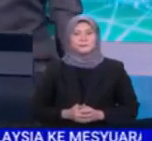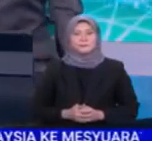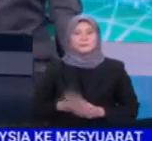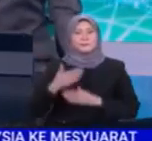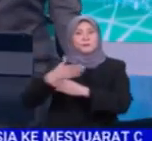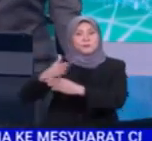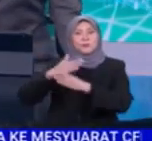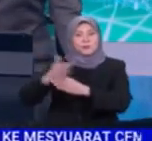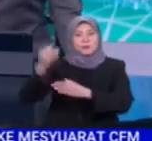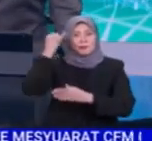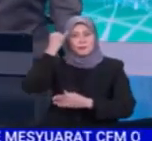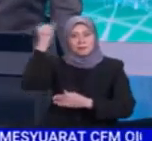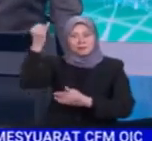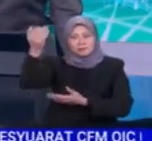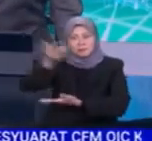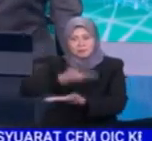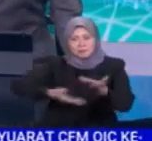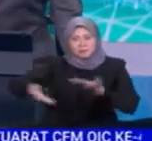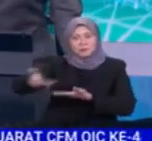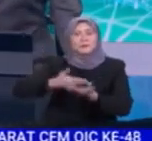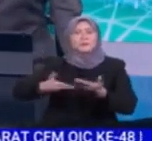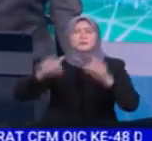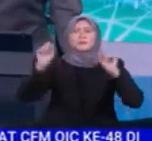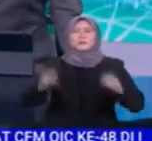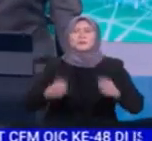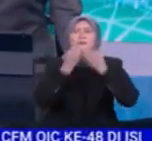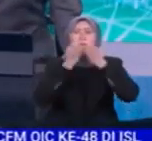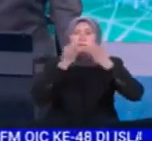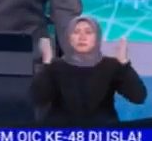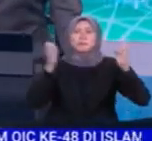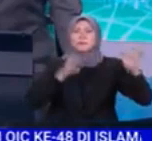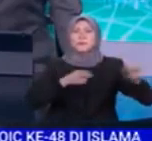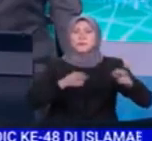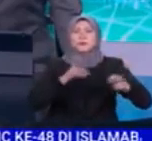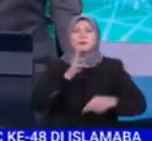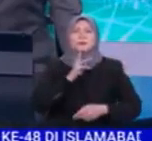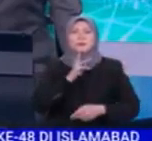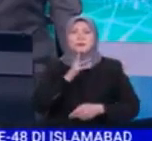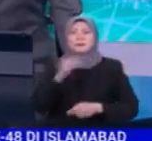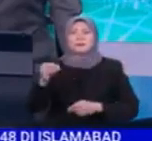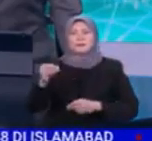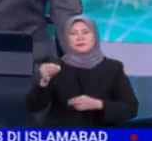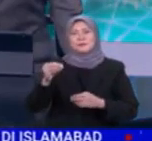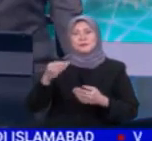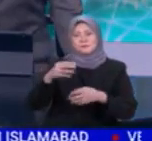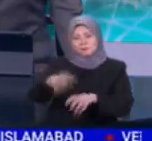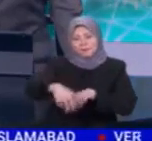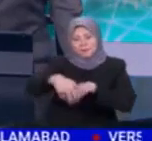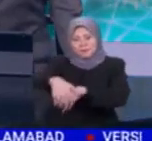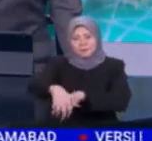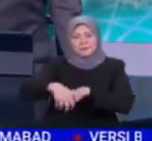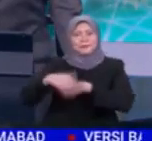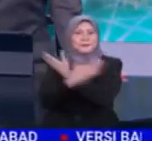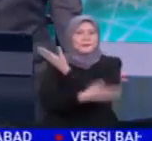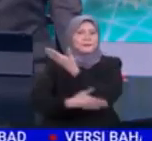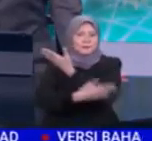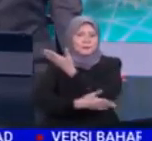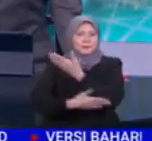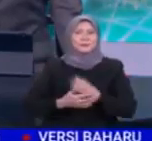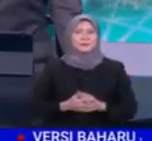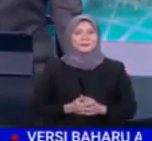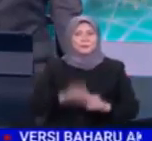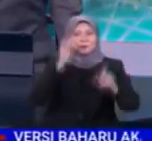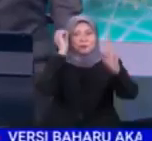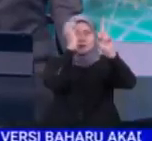Berkongsi idea dan pendekatan baharu bagi meningkatkan kecekapan pengurusan air serta produktiviti pertanian negara. Itu